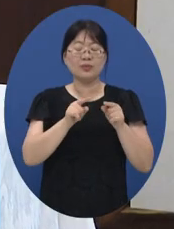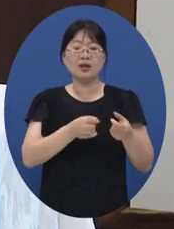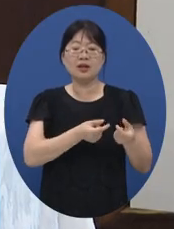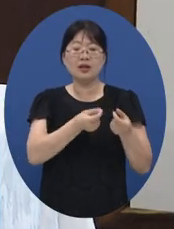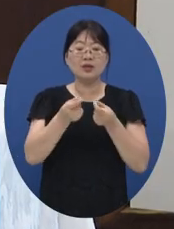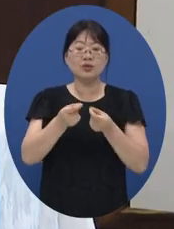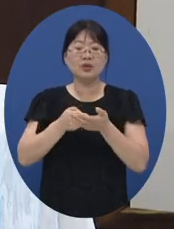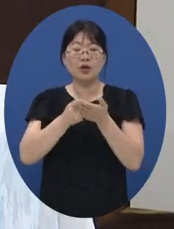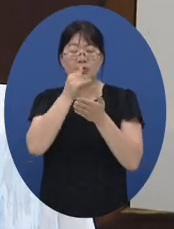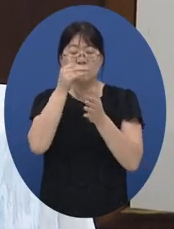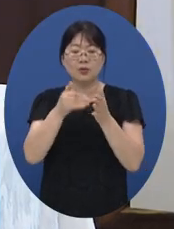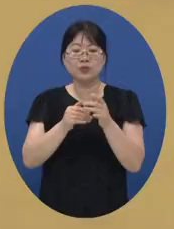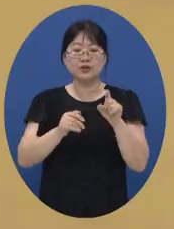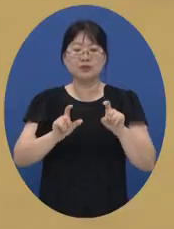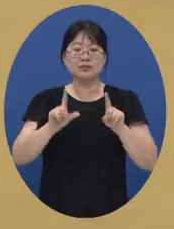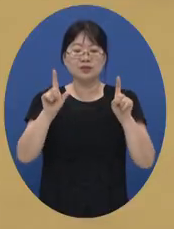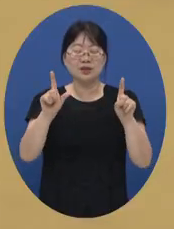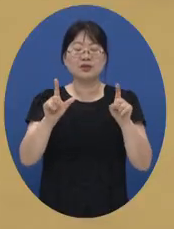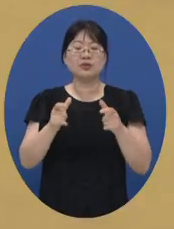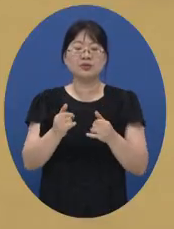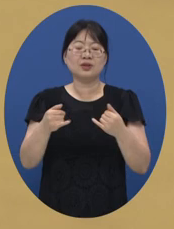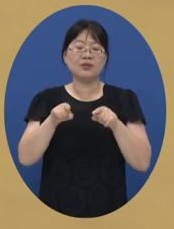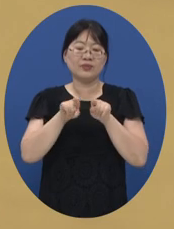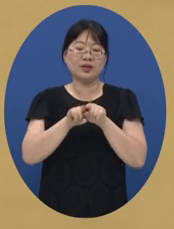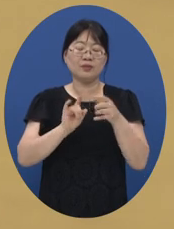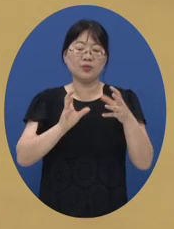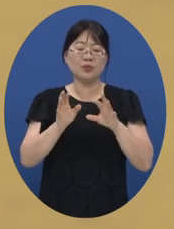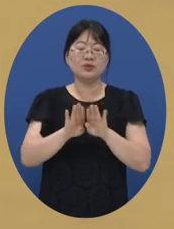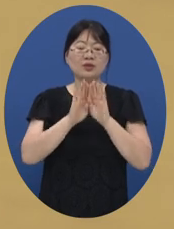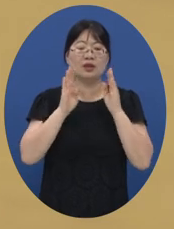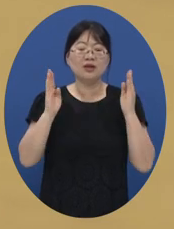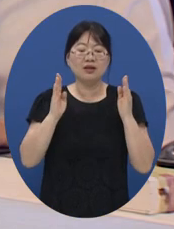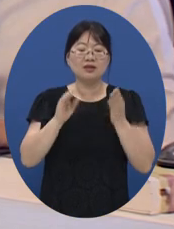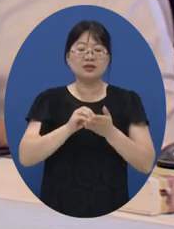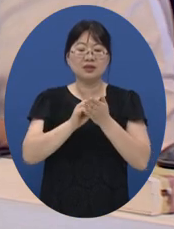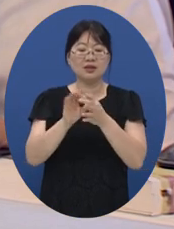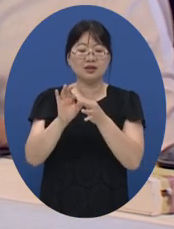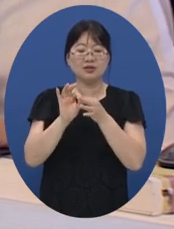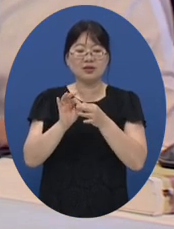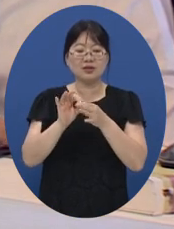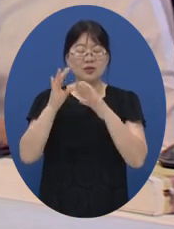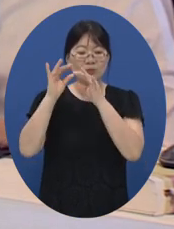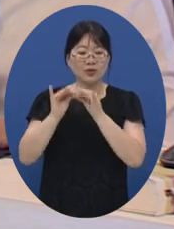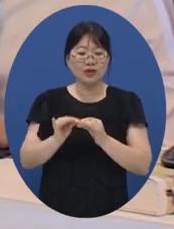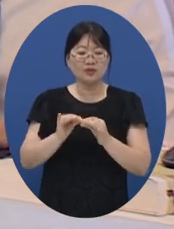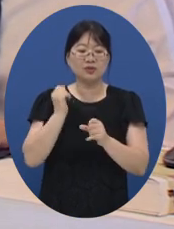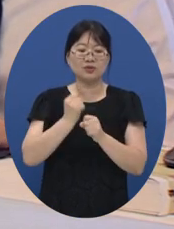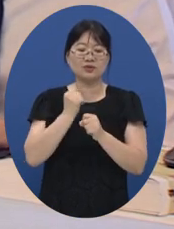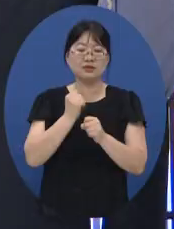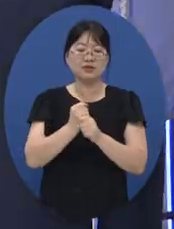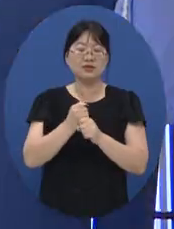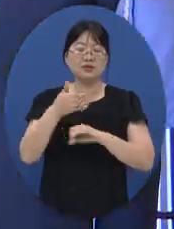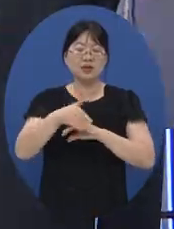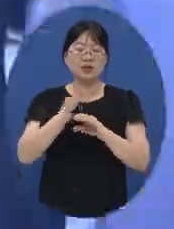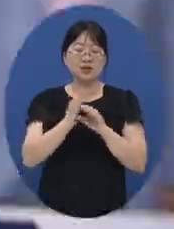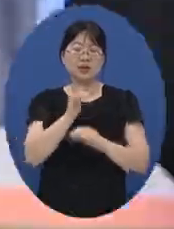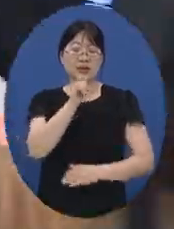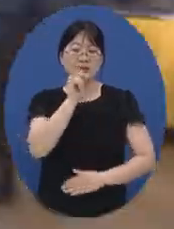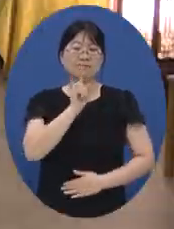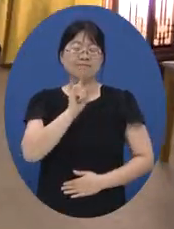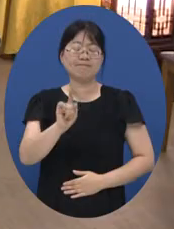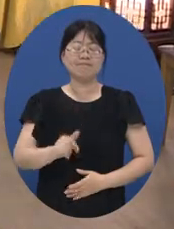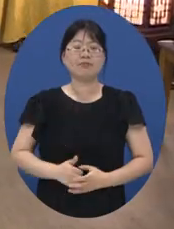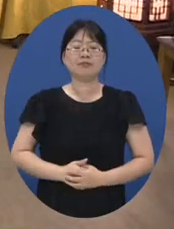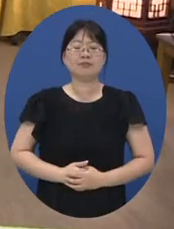11 접경 지역 주민과 함께하는 포럼을 열어 세계유산 등재 와 관련한 공감대 형성에 나설 방침입니다 경기 주